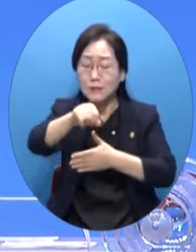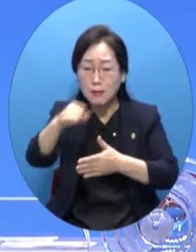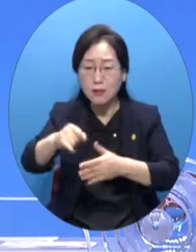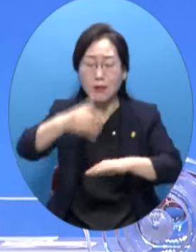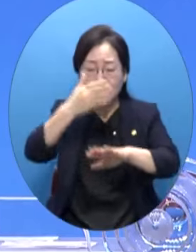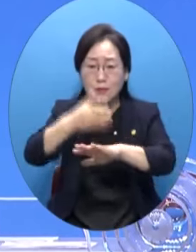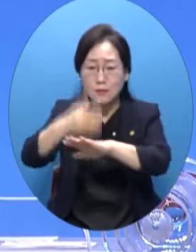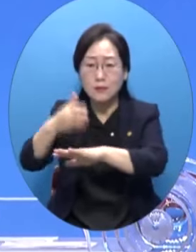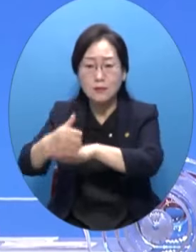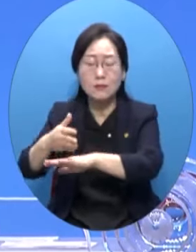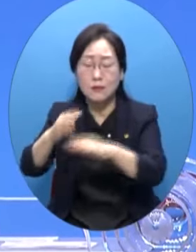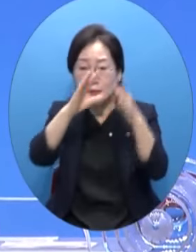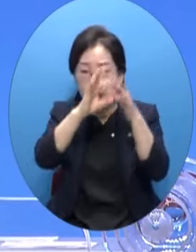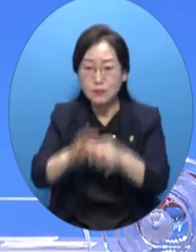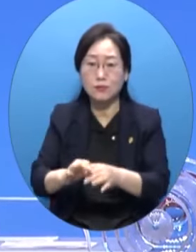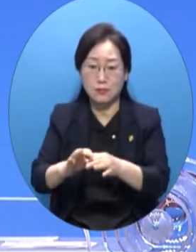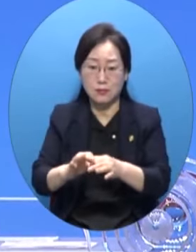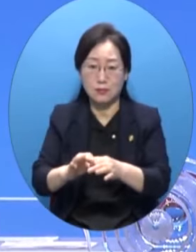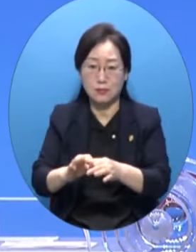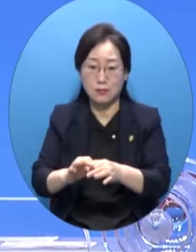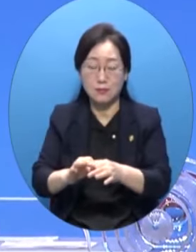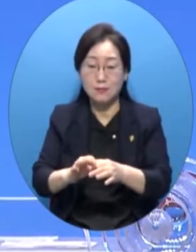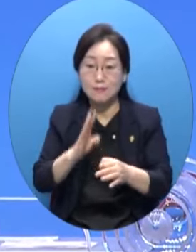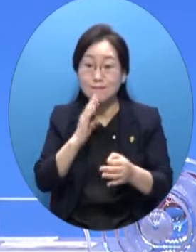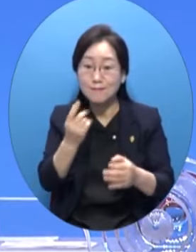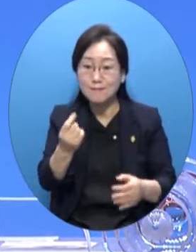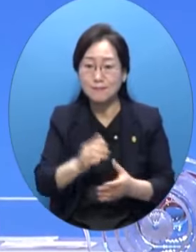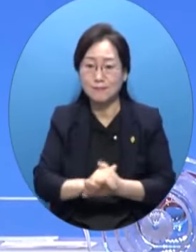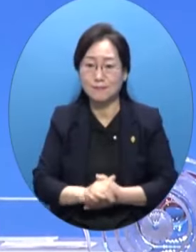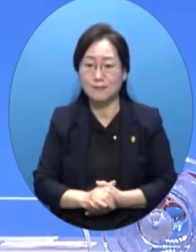감사해요, 마지막도 감사인 것입니다.